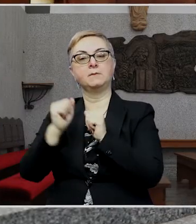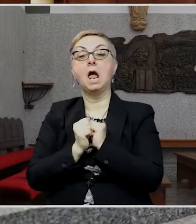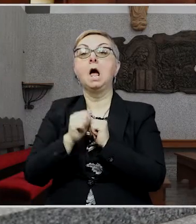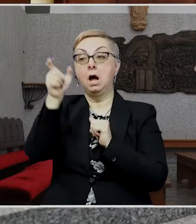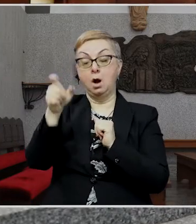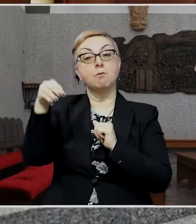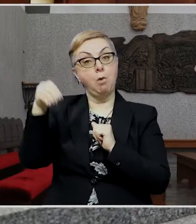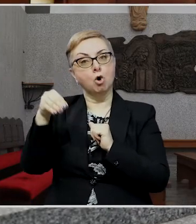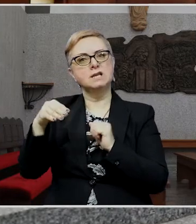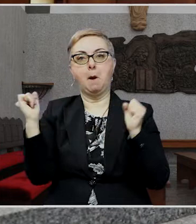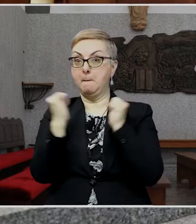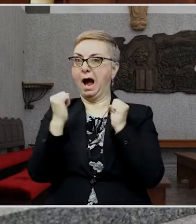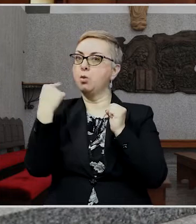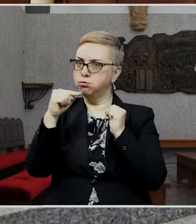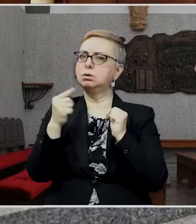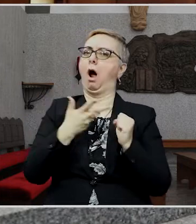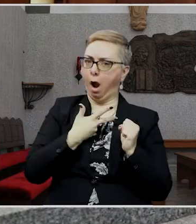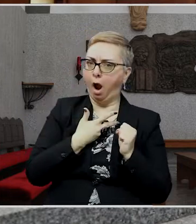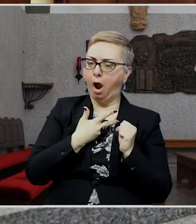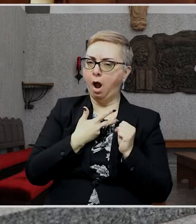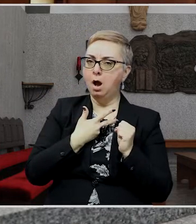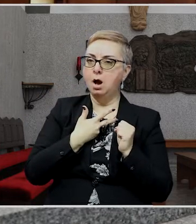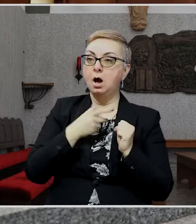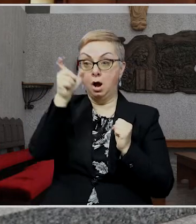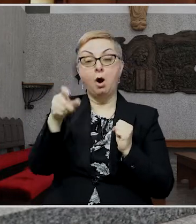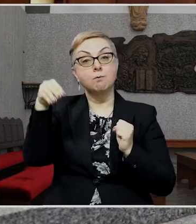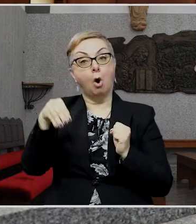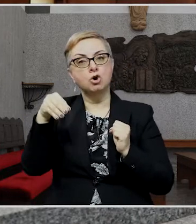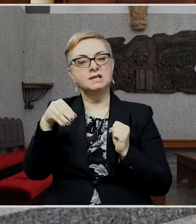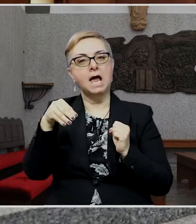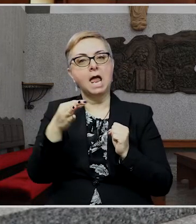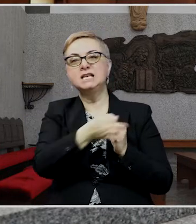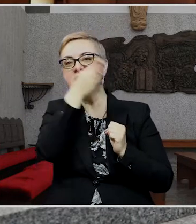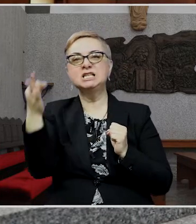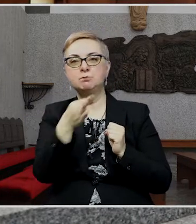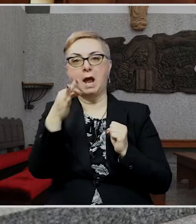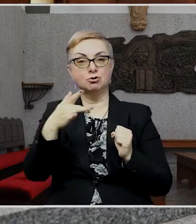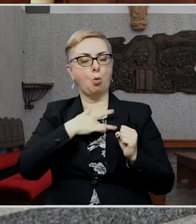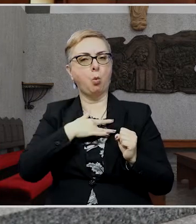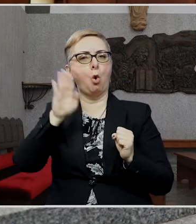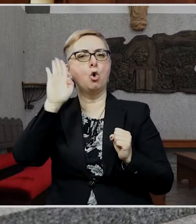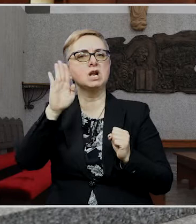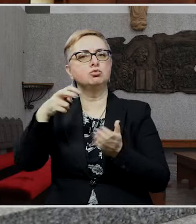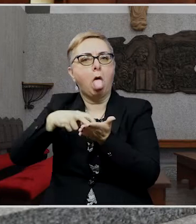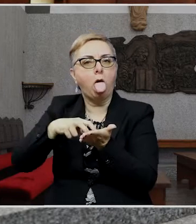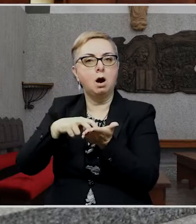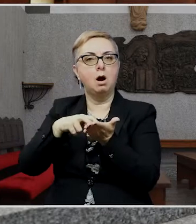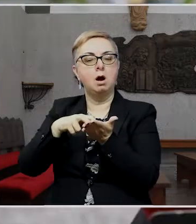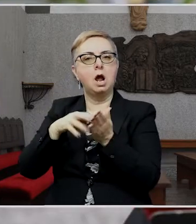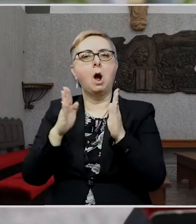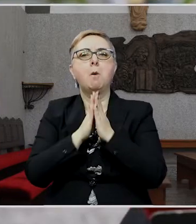con questi timori con questo cuore che spesso vacilla come può pregare